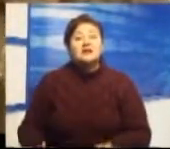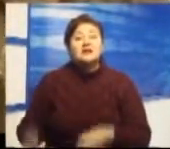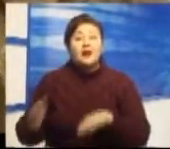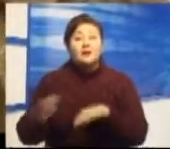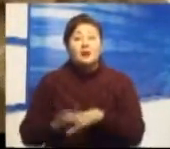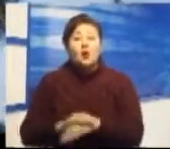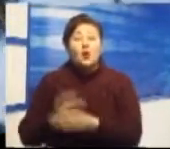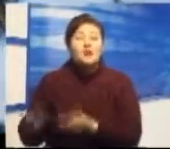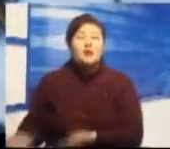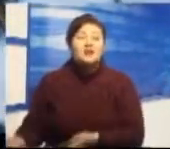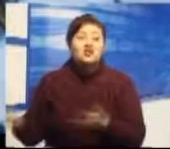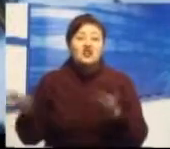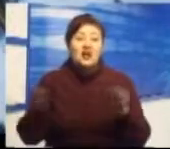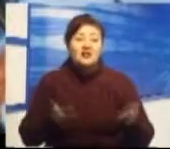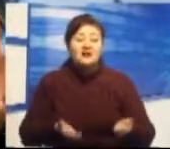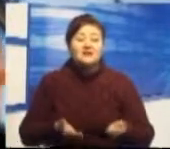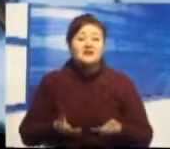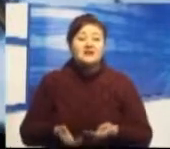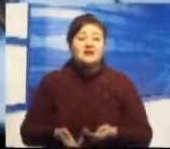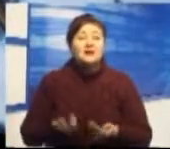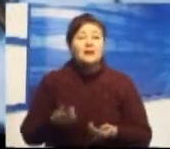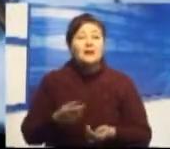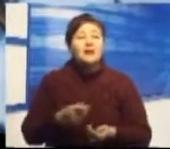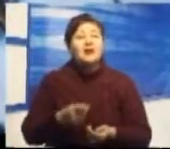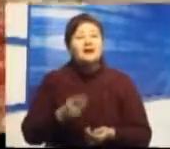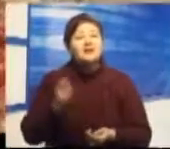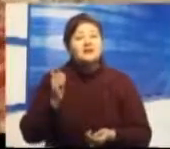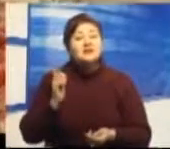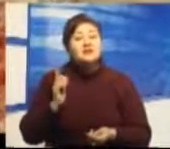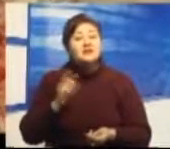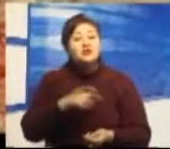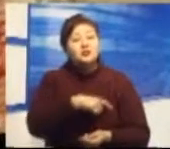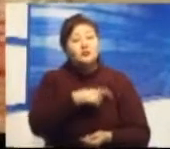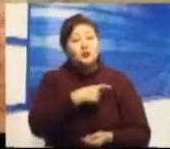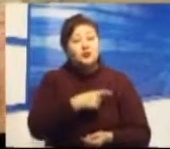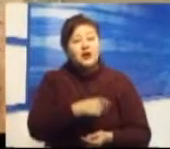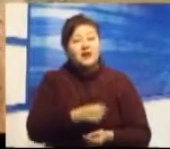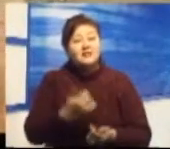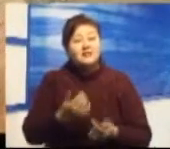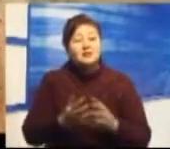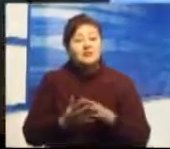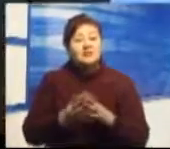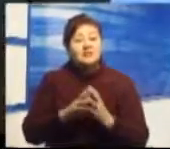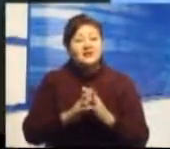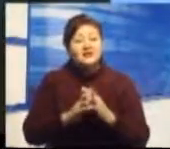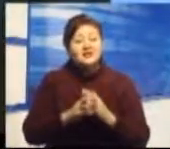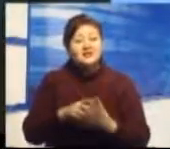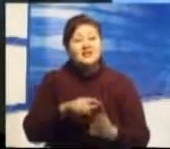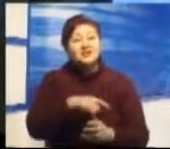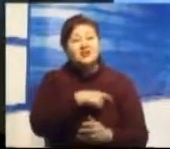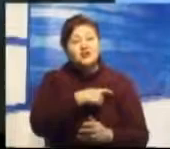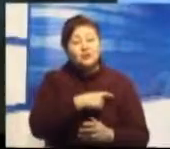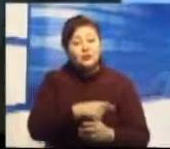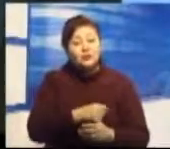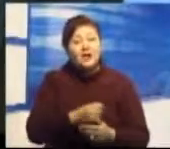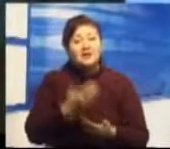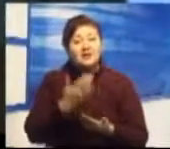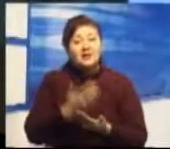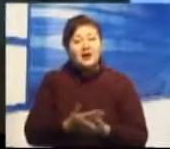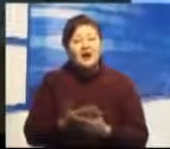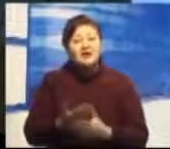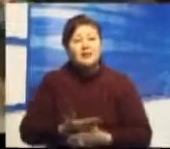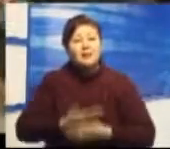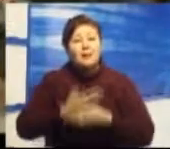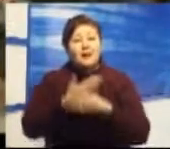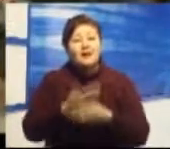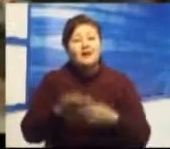өткізуге облыстық мәслихаттың депутаты Марат Құрманбай және ауылдық округтерден сайланға қалалық мәслихаттың депутаттары қолдау